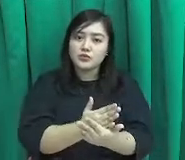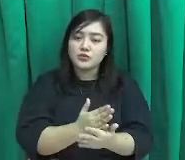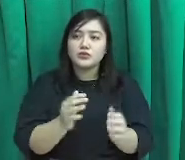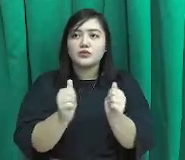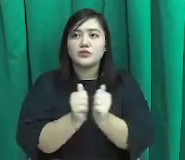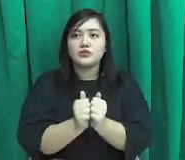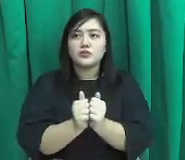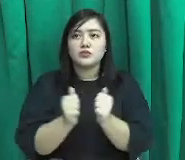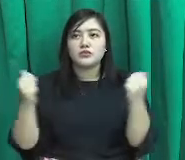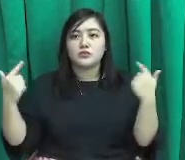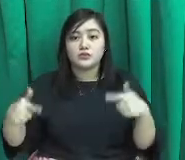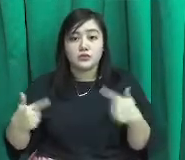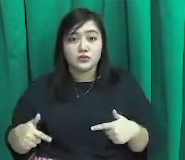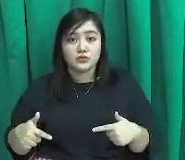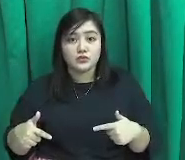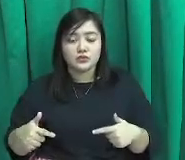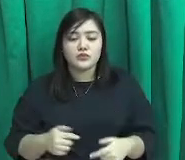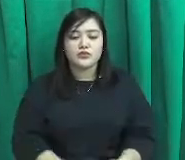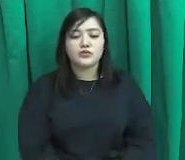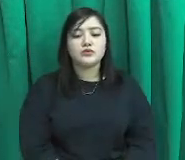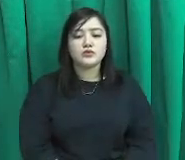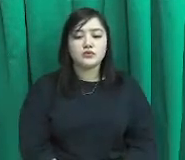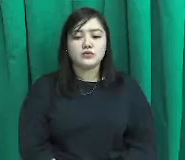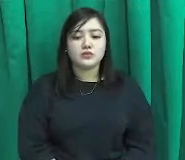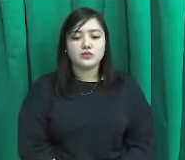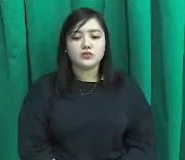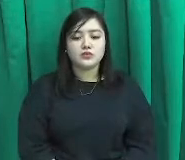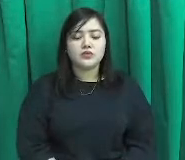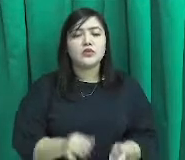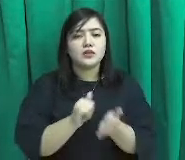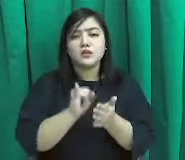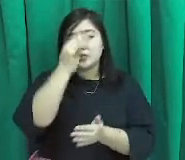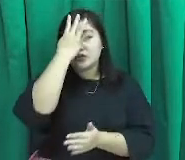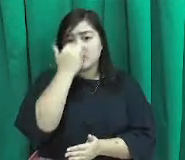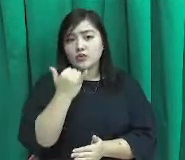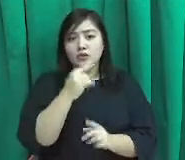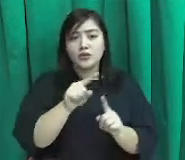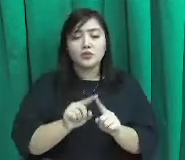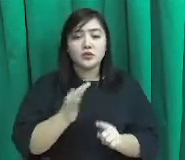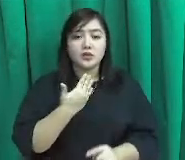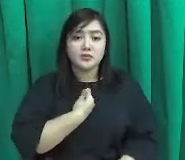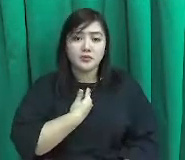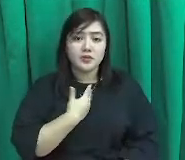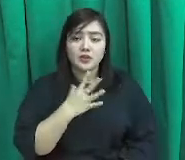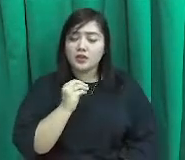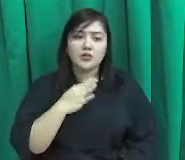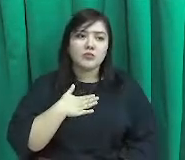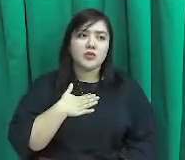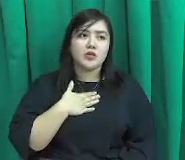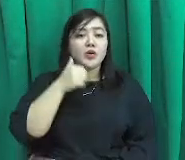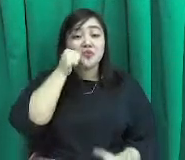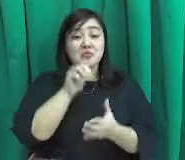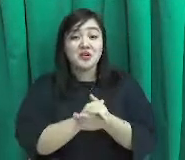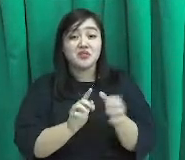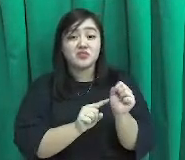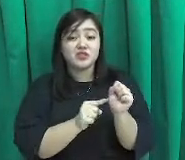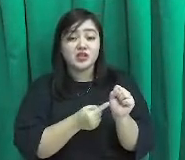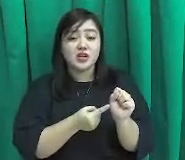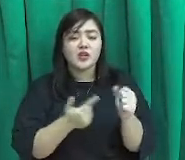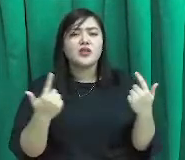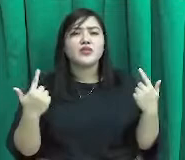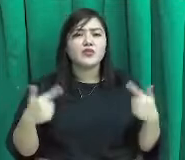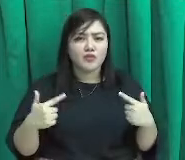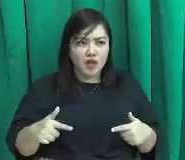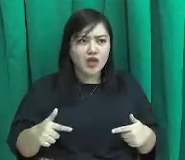yun nangyayari, nagwawakas na ako sa panalangin kasi kahit na gaano kahaba pa nga ako,